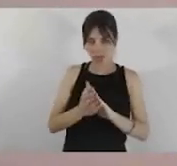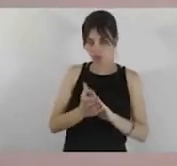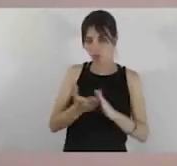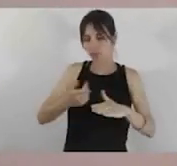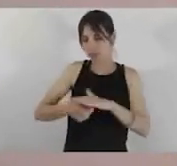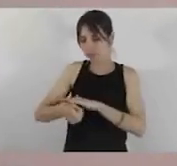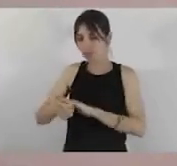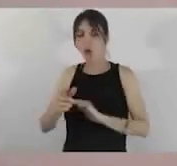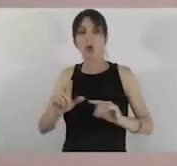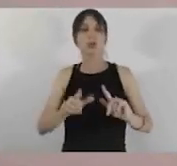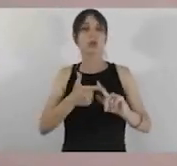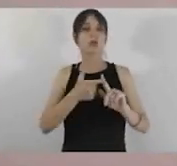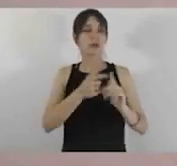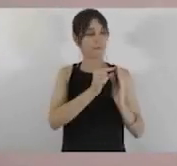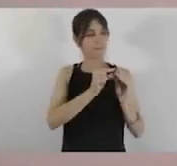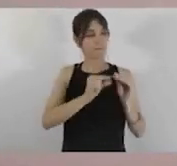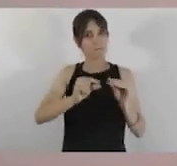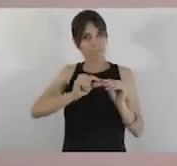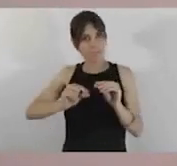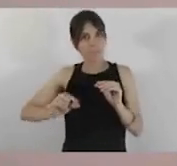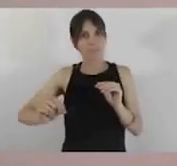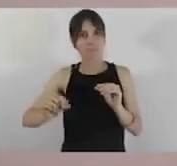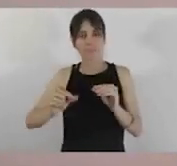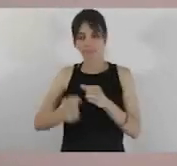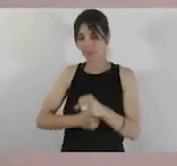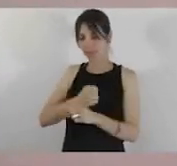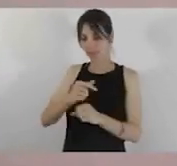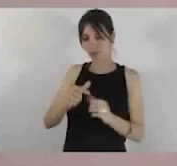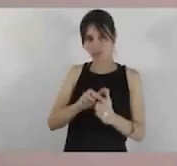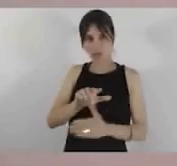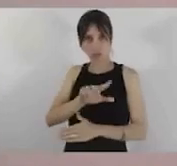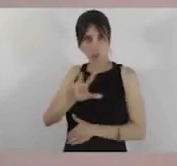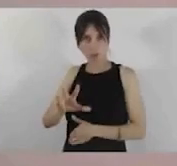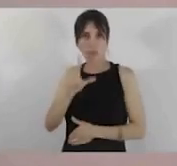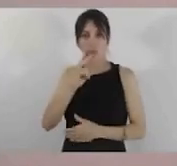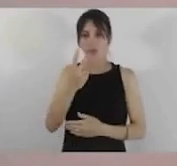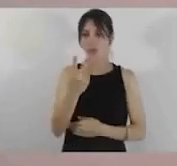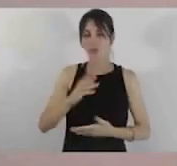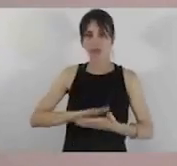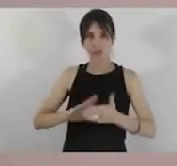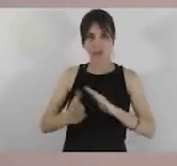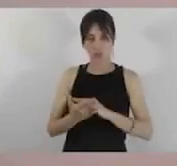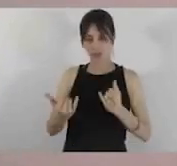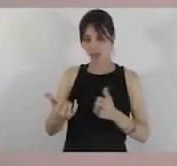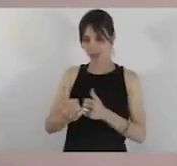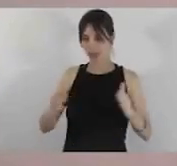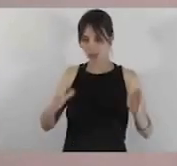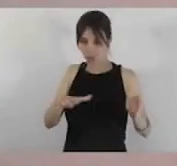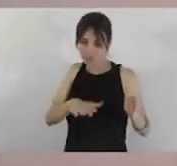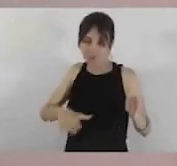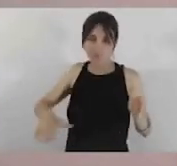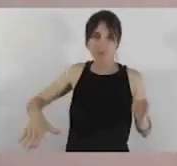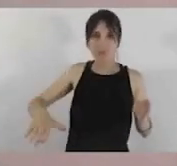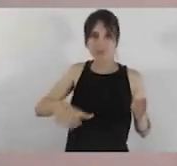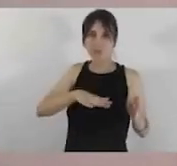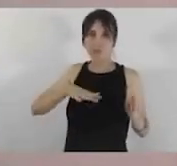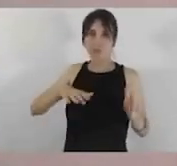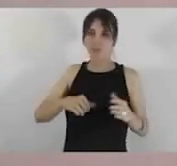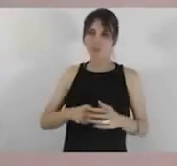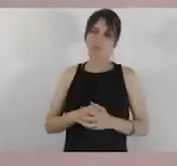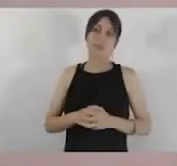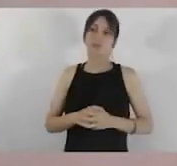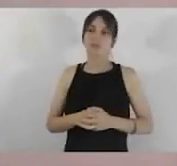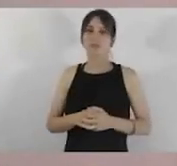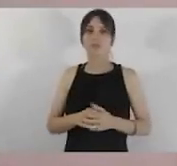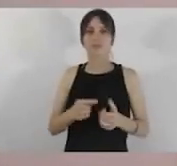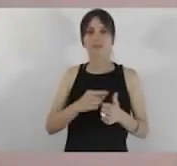deuxième répartition 2023, ça touche deux associations de notre secteur, la